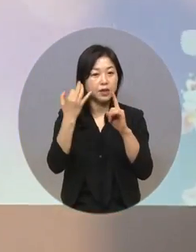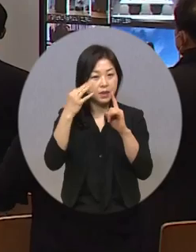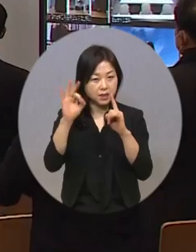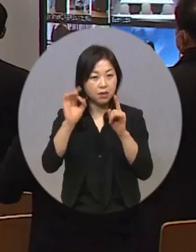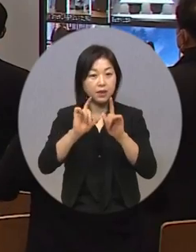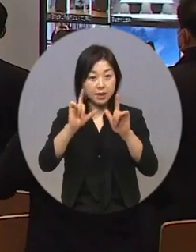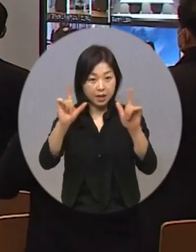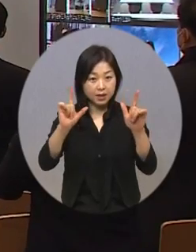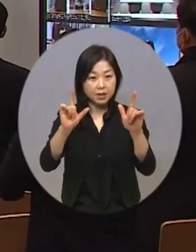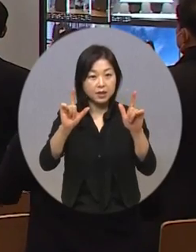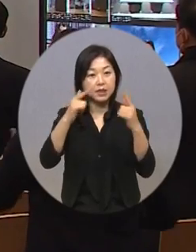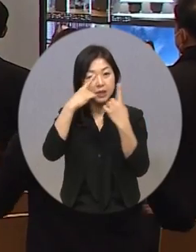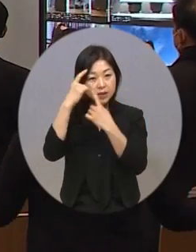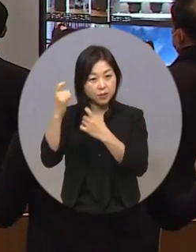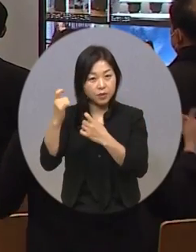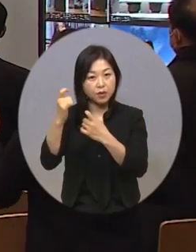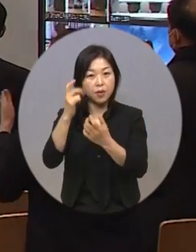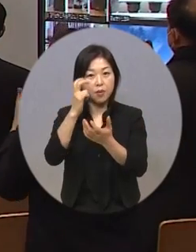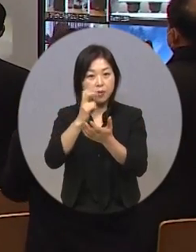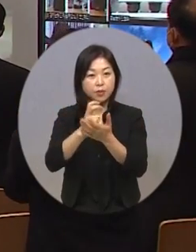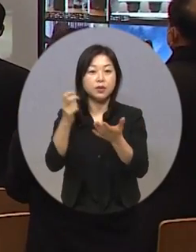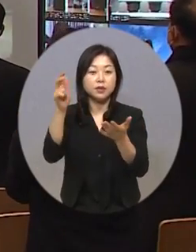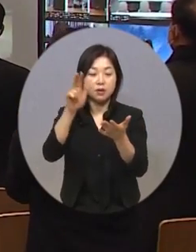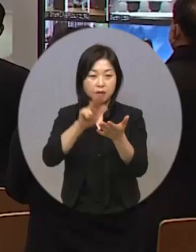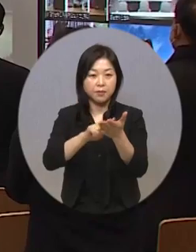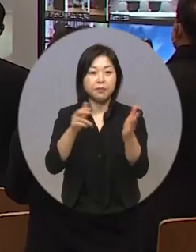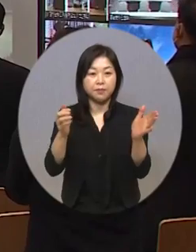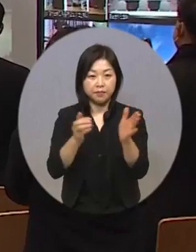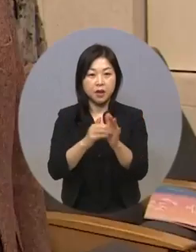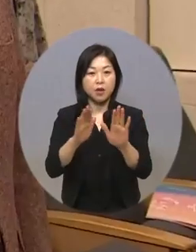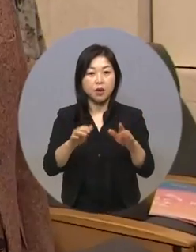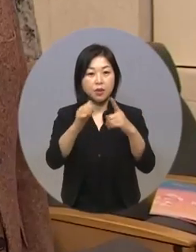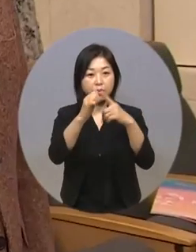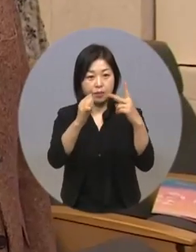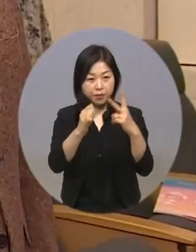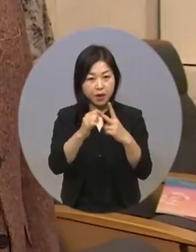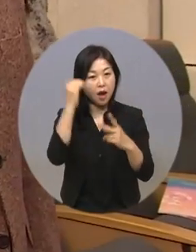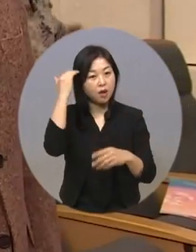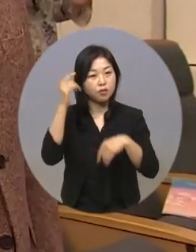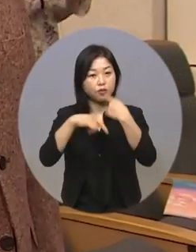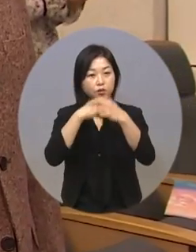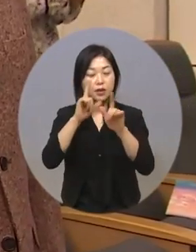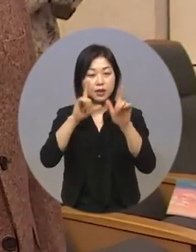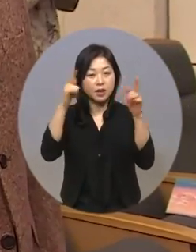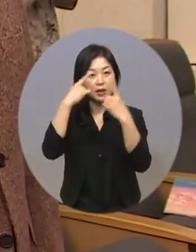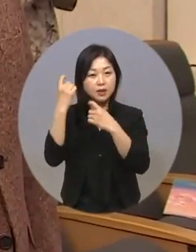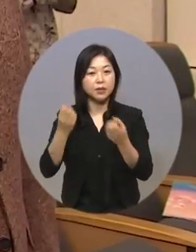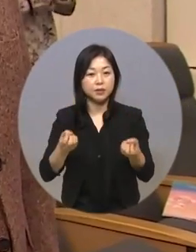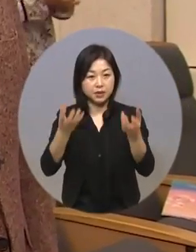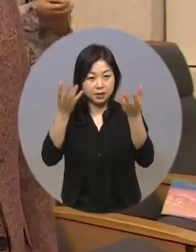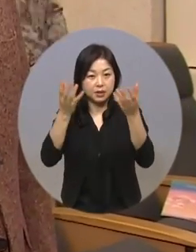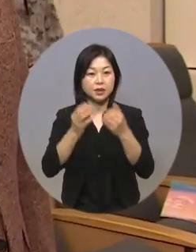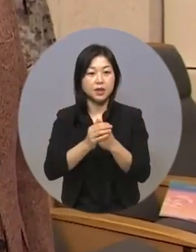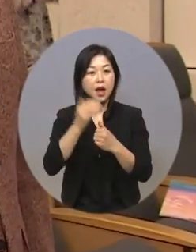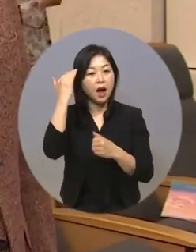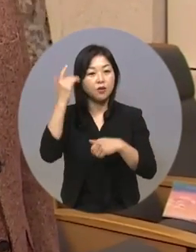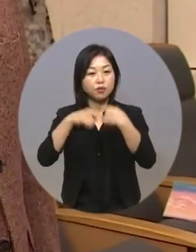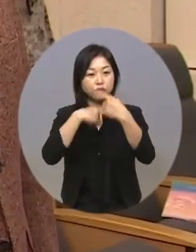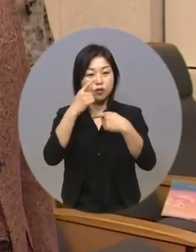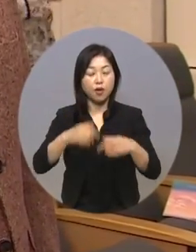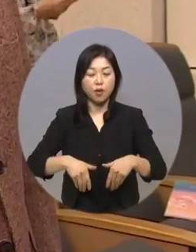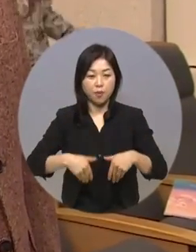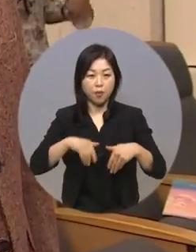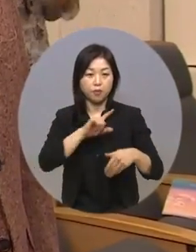제정된 법정기념일입니다. 올해로 두 번째를 맞이한 한국수어의 날 기념식은 한국수어의 봄을 주제로